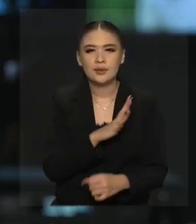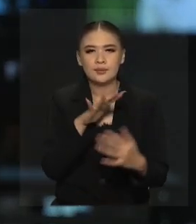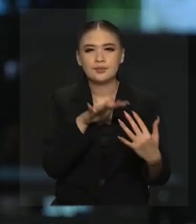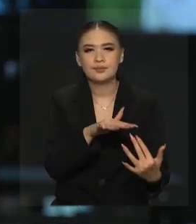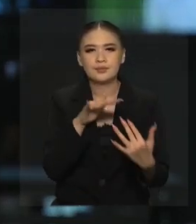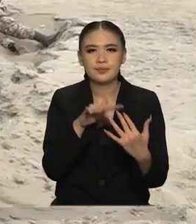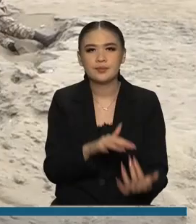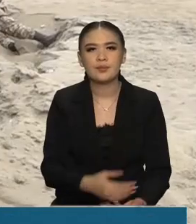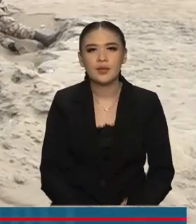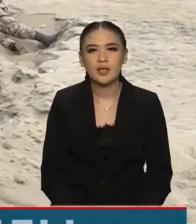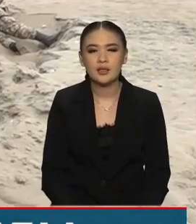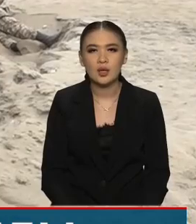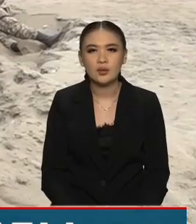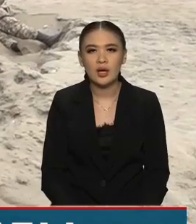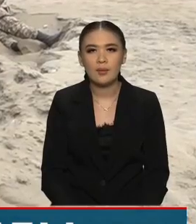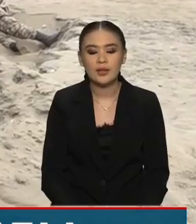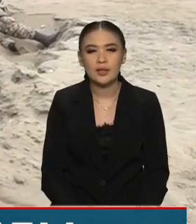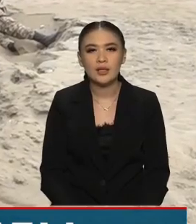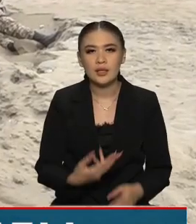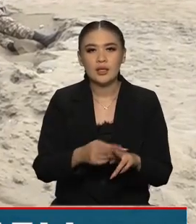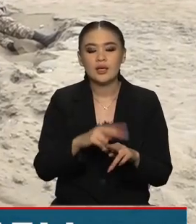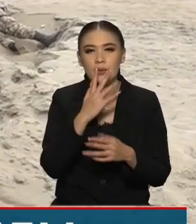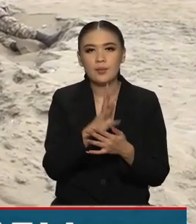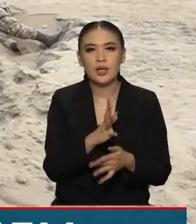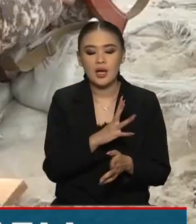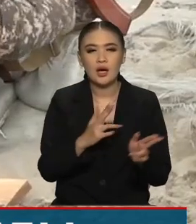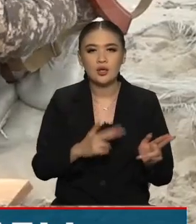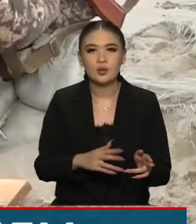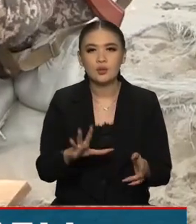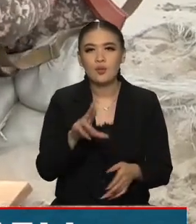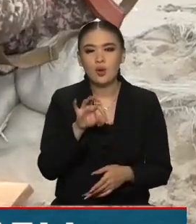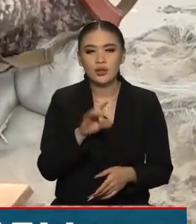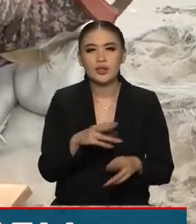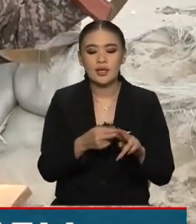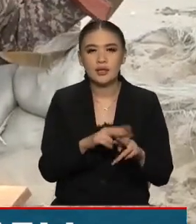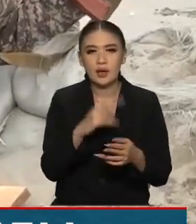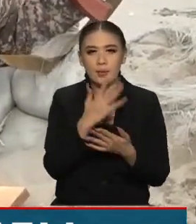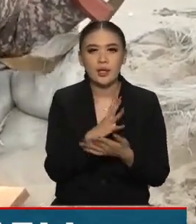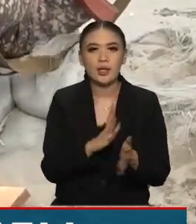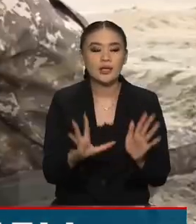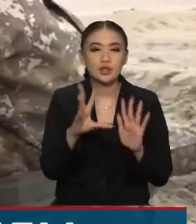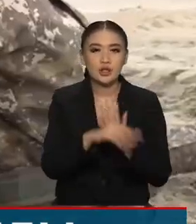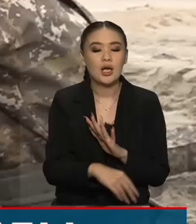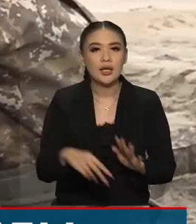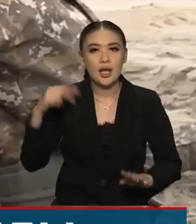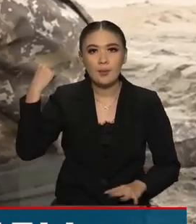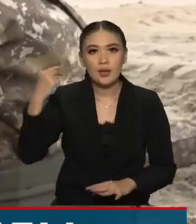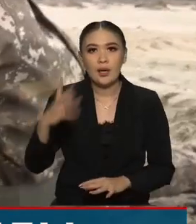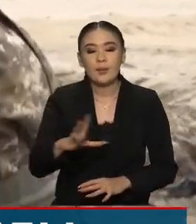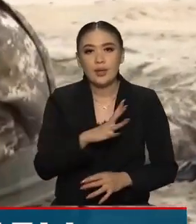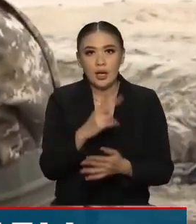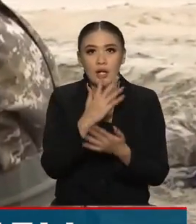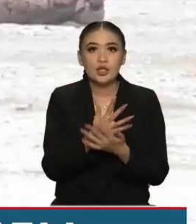берді. Жүрде көлік тізгіндеген қарулы топ құрық портына баса көктеп кірмекші болды. Дабыл қағылып окопқа бекінген